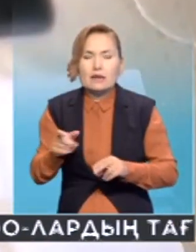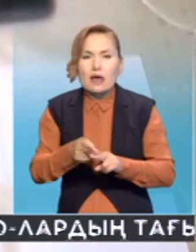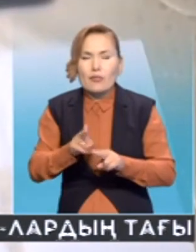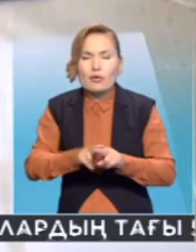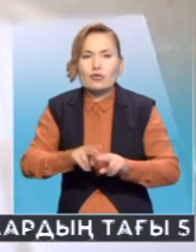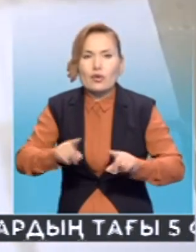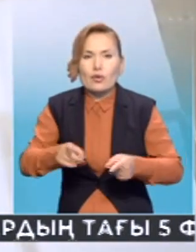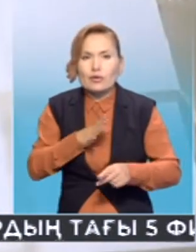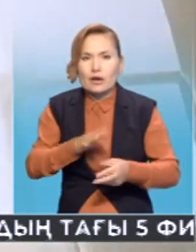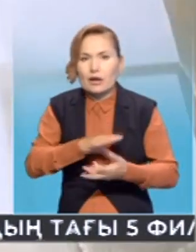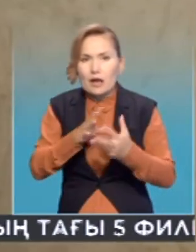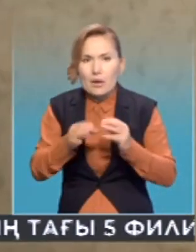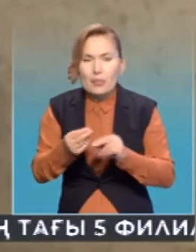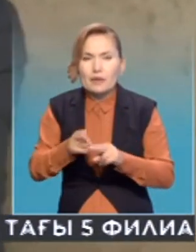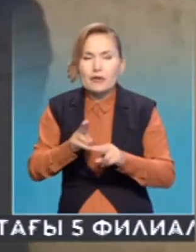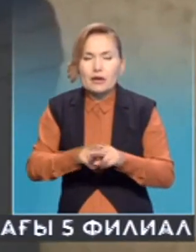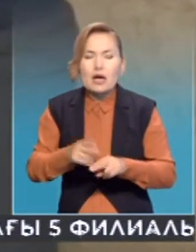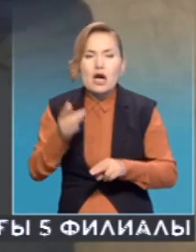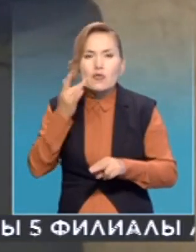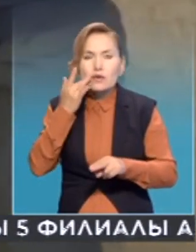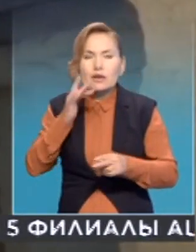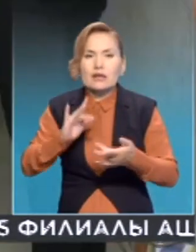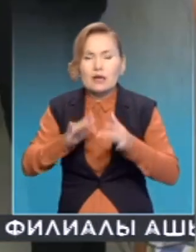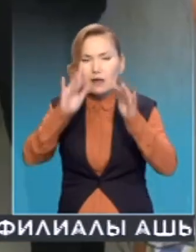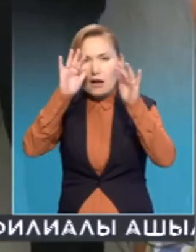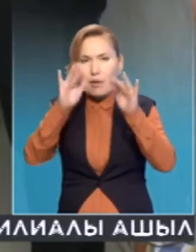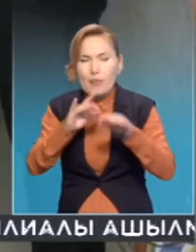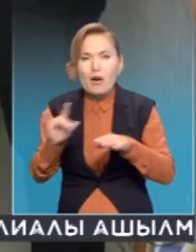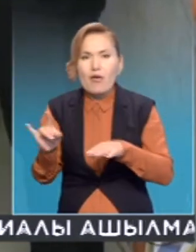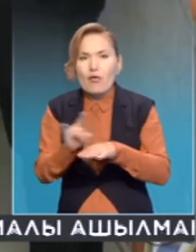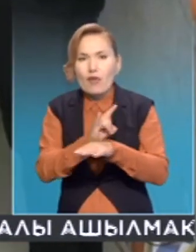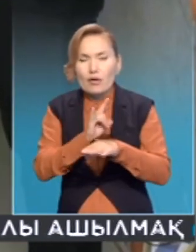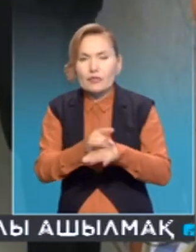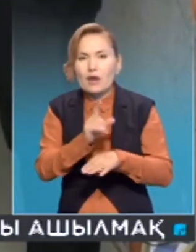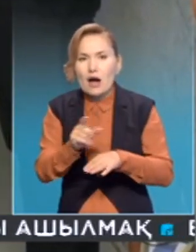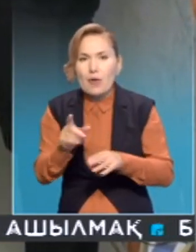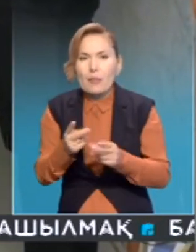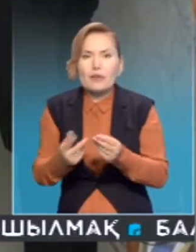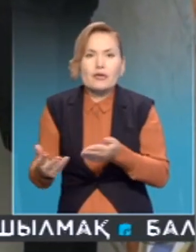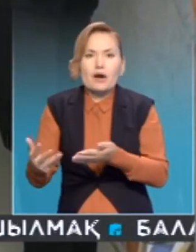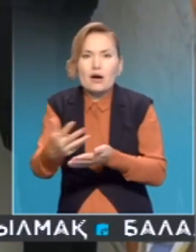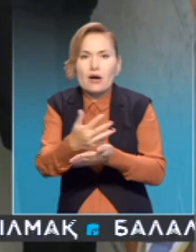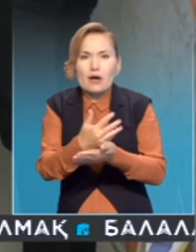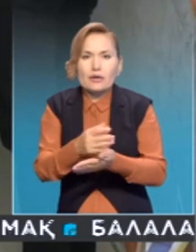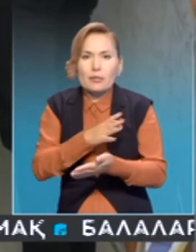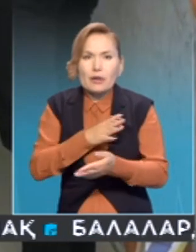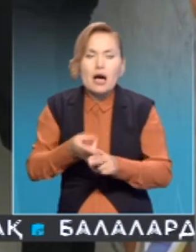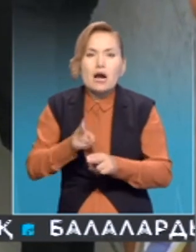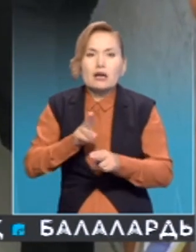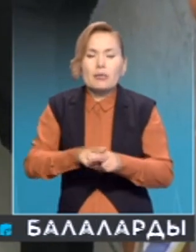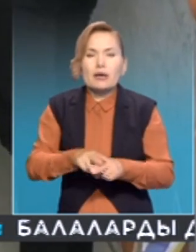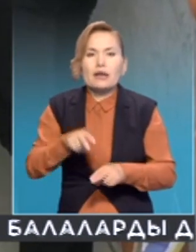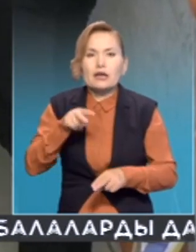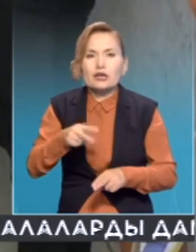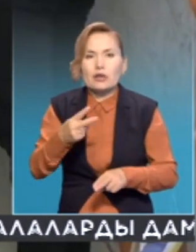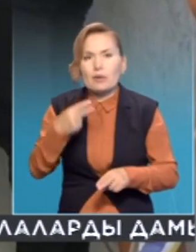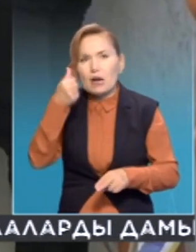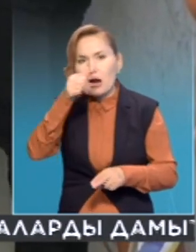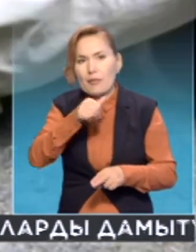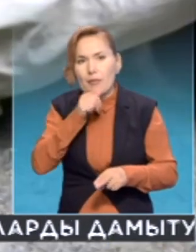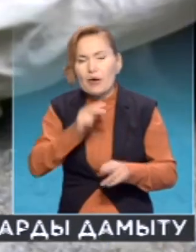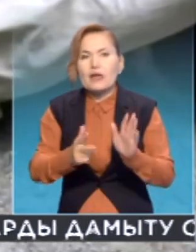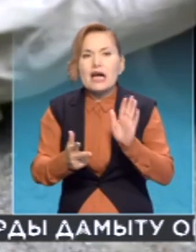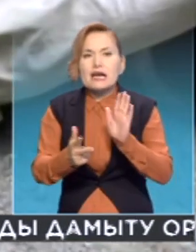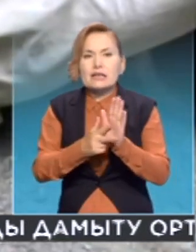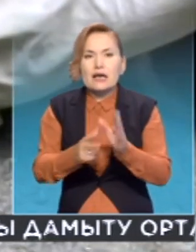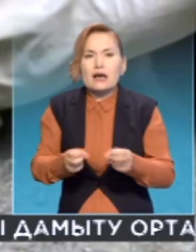қорғау органдарының қызметкері немесе банк менеджері болып қоңырау шалып, аңғал тұрғындарды тақырға отырғызады. Жыл басынан бері осындай